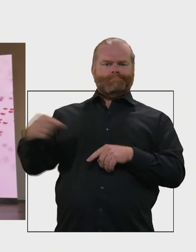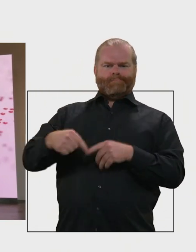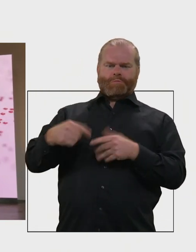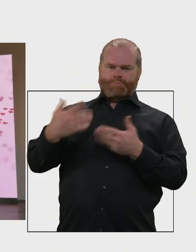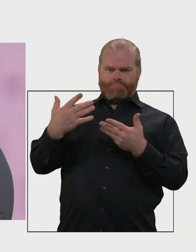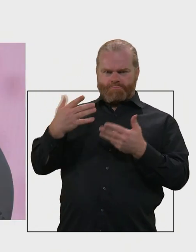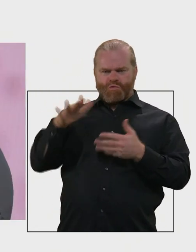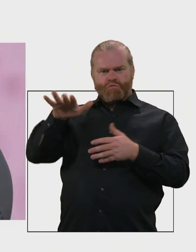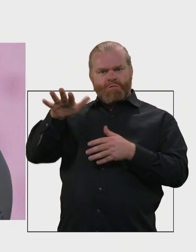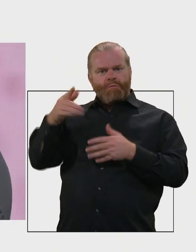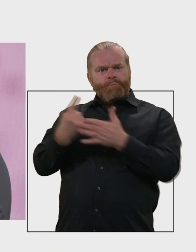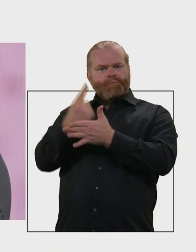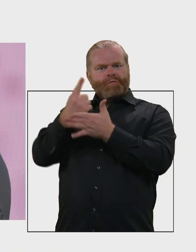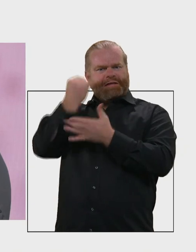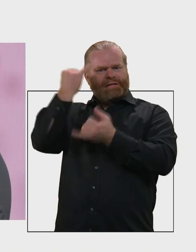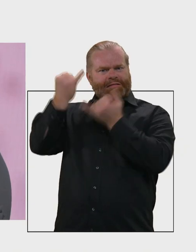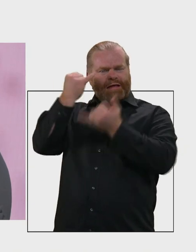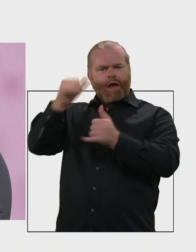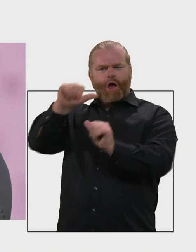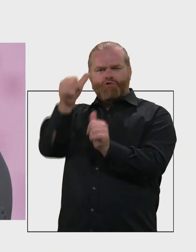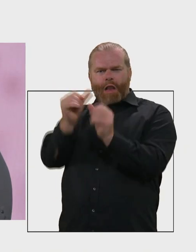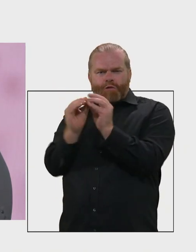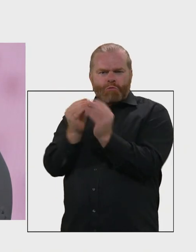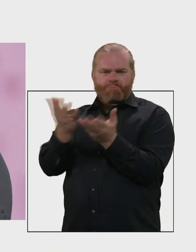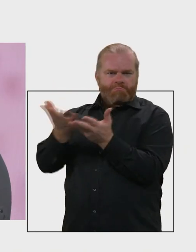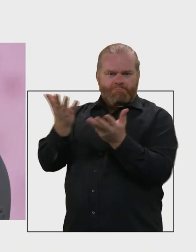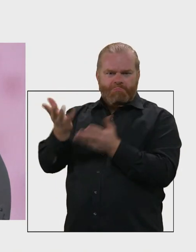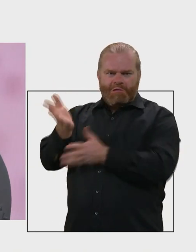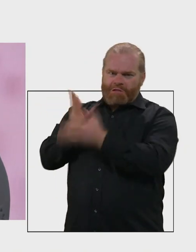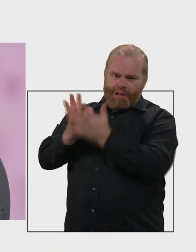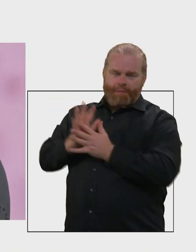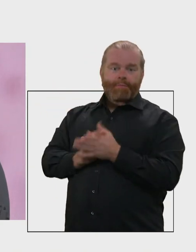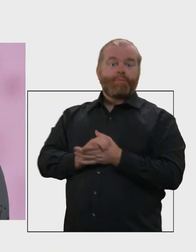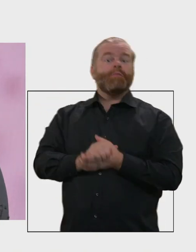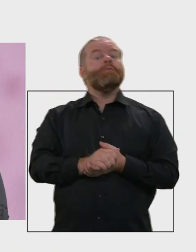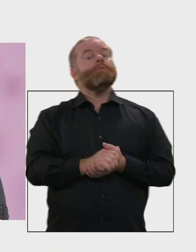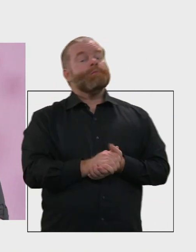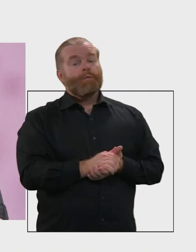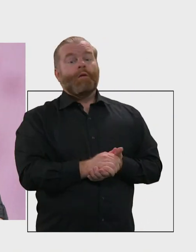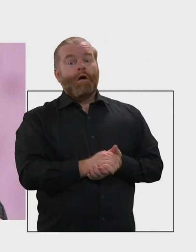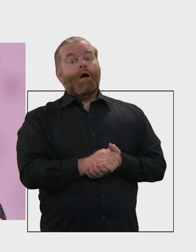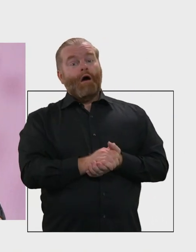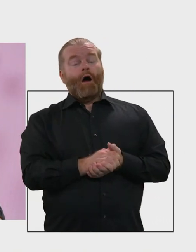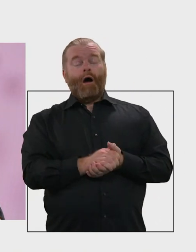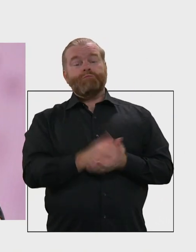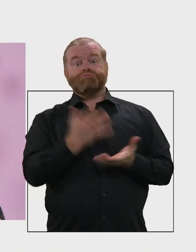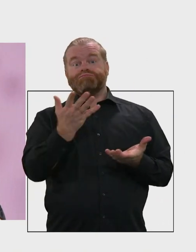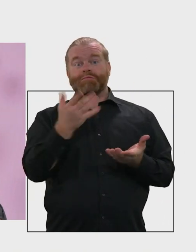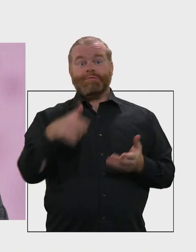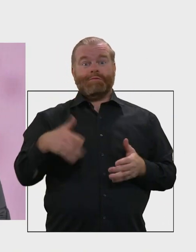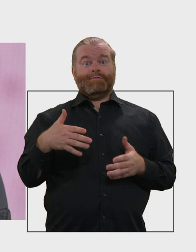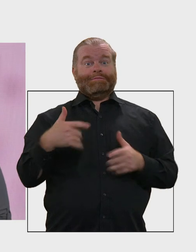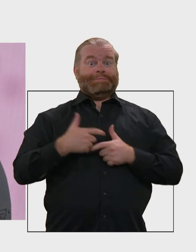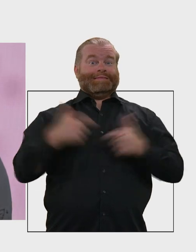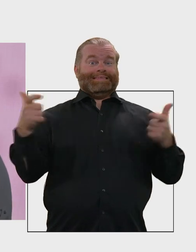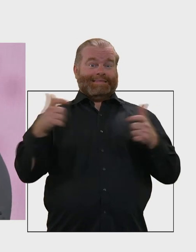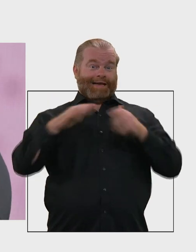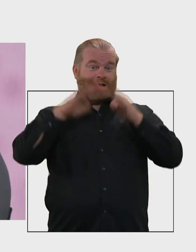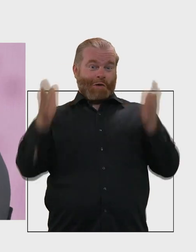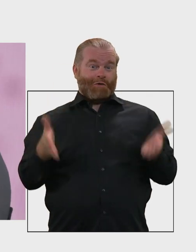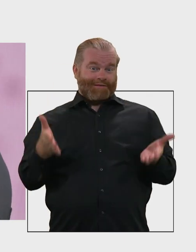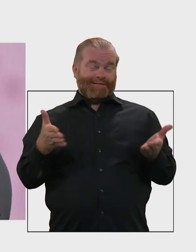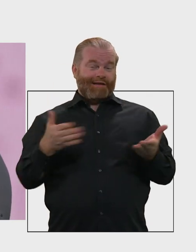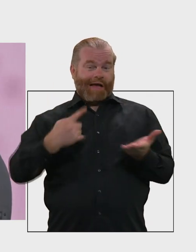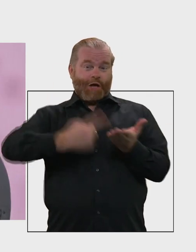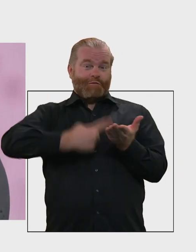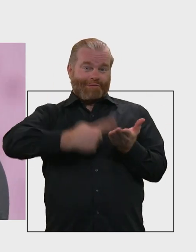so ein riesiges Gebäude. Wie schafft man das eigentlich mit den ganz vielen unterschiedlichen Zugängen, die wir gerade gehört haben? Wir haben auch so ein paar Fotos mitgebracht.